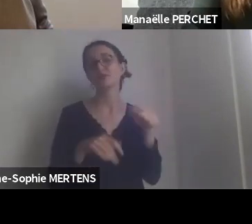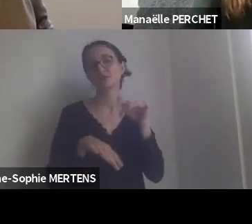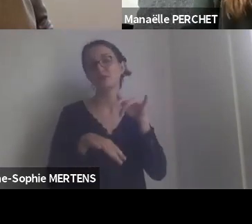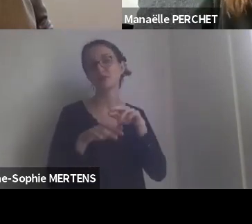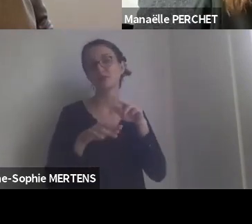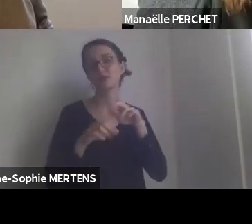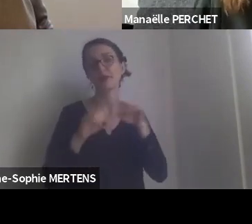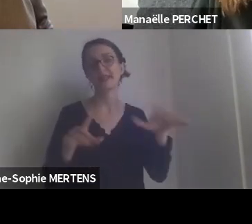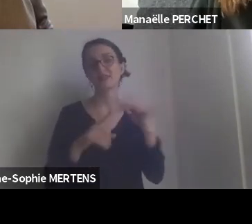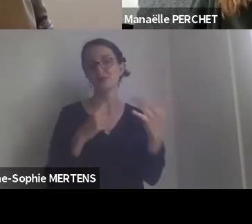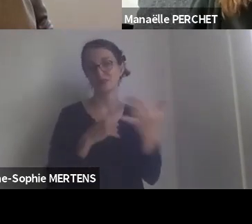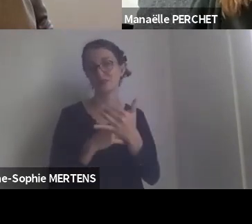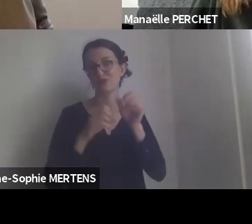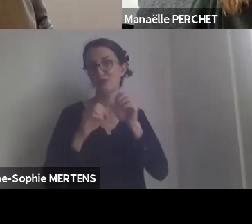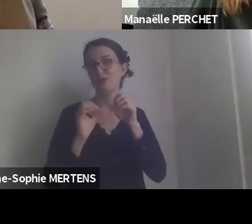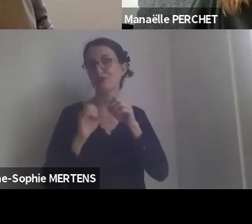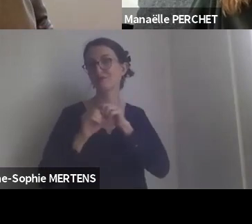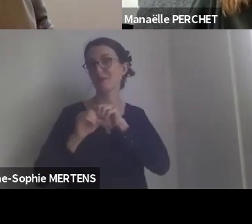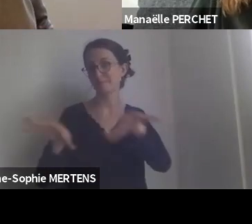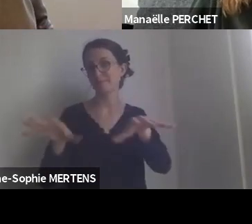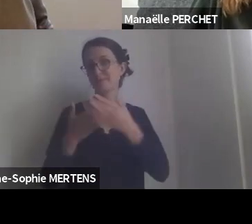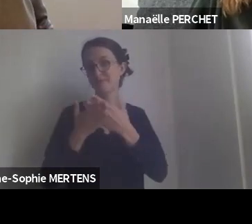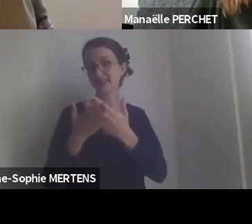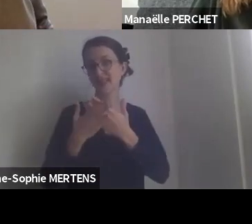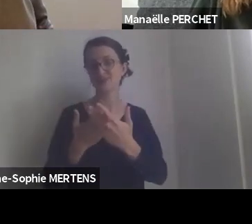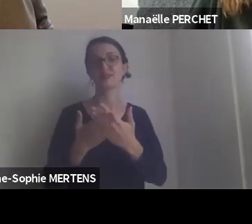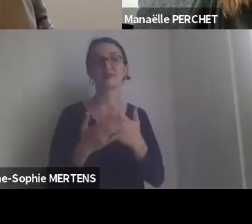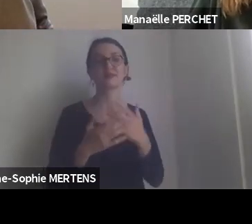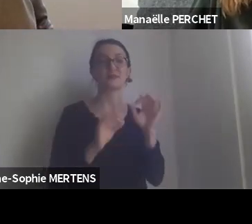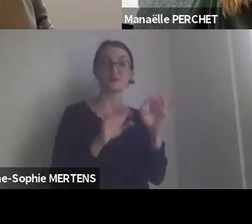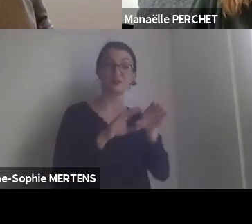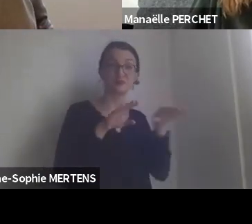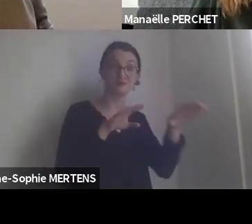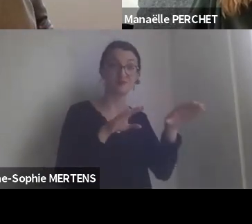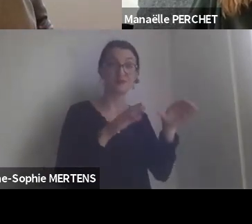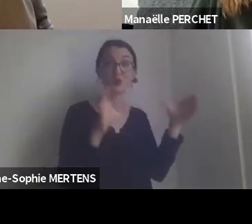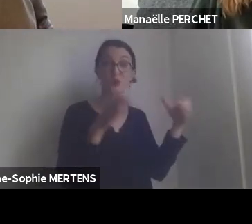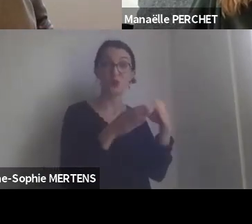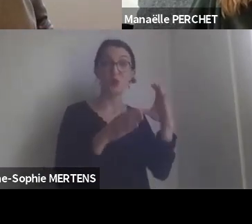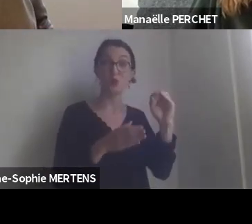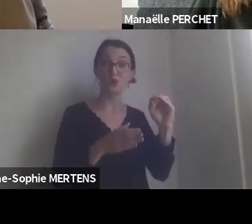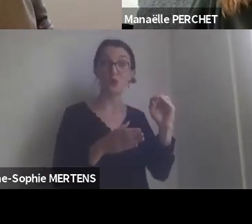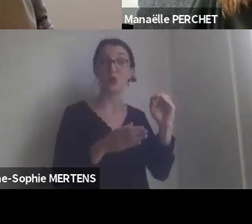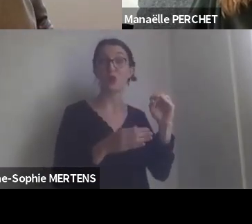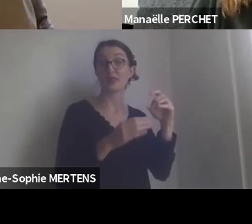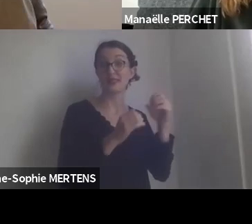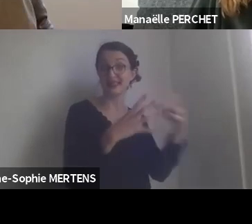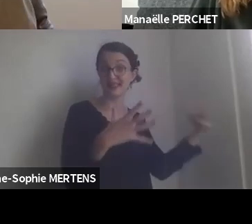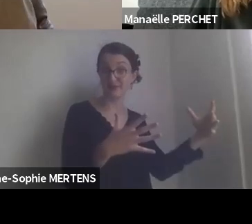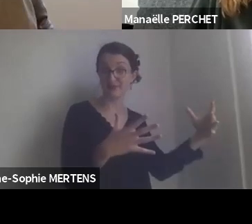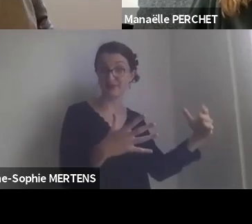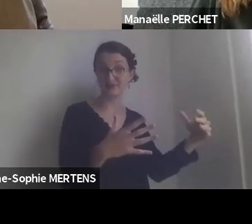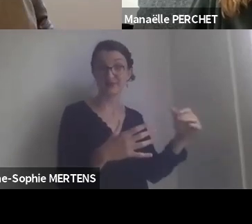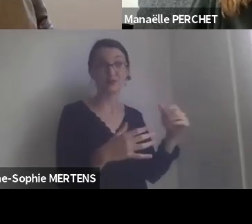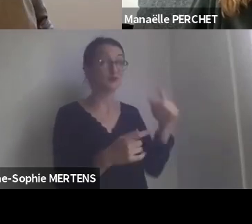sur ces modules, mais c'est une thématique qui, évidemment, sera abordée. Il y aura des groupes de codev associés pour échanger entre entrepreneurs sur les expériences, sur cette question-là